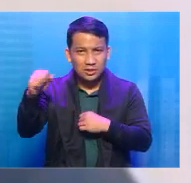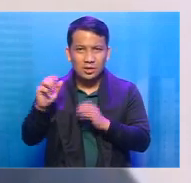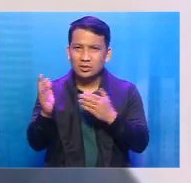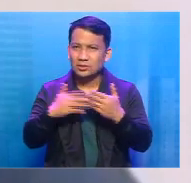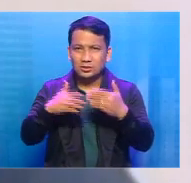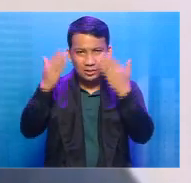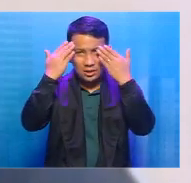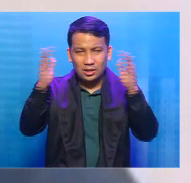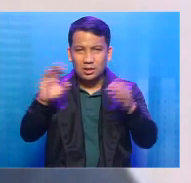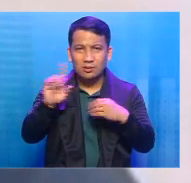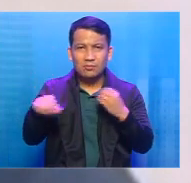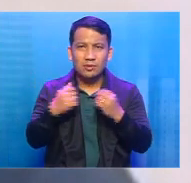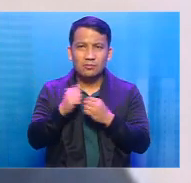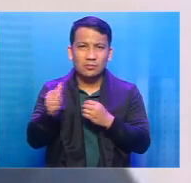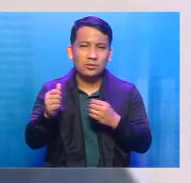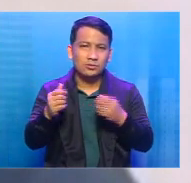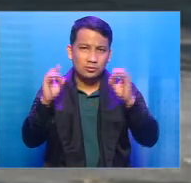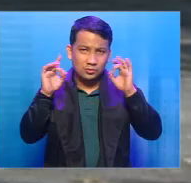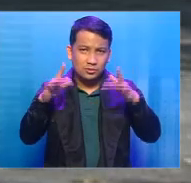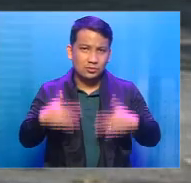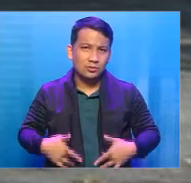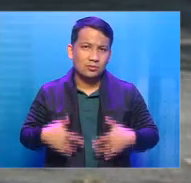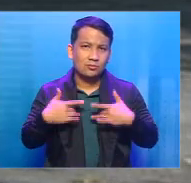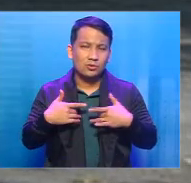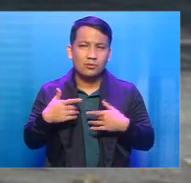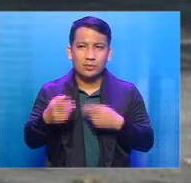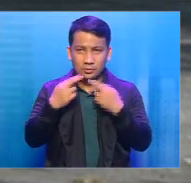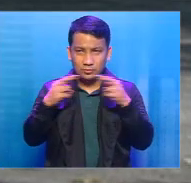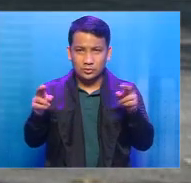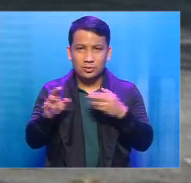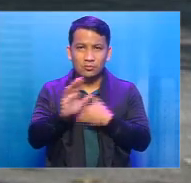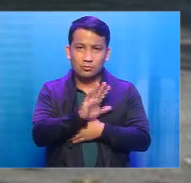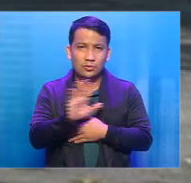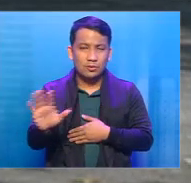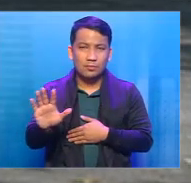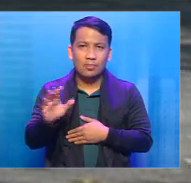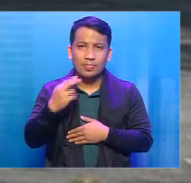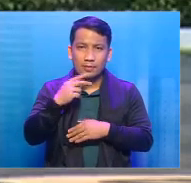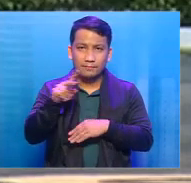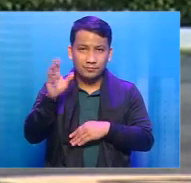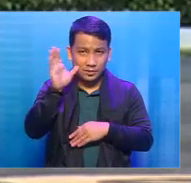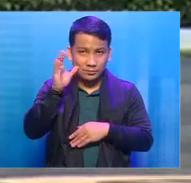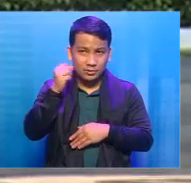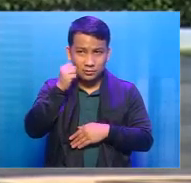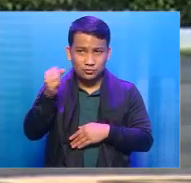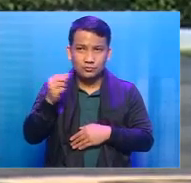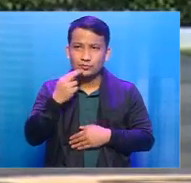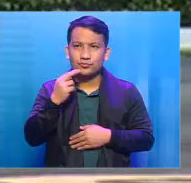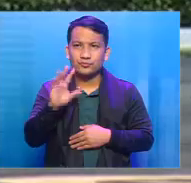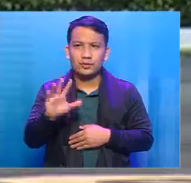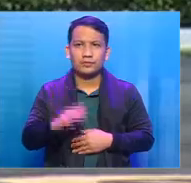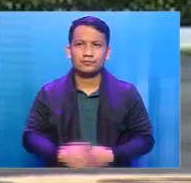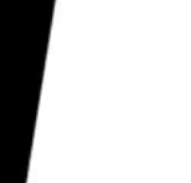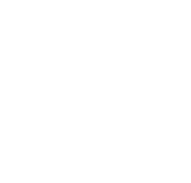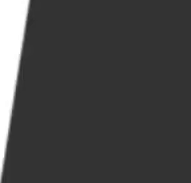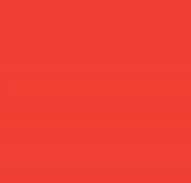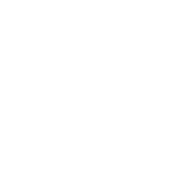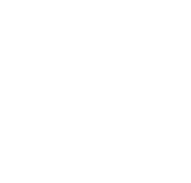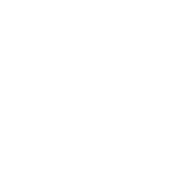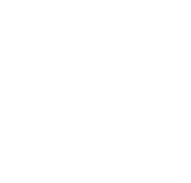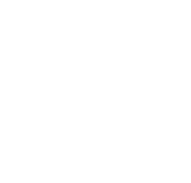peligro nito sa mga buhay ng mga tao. Nagbabalita mula sa Frontline, Camille Samonte, News 5.